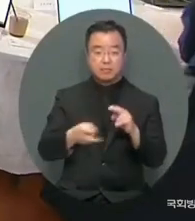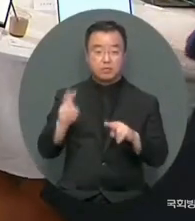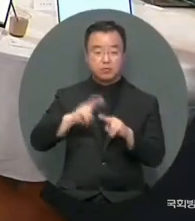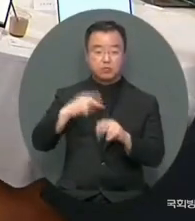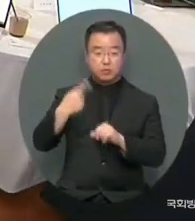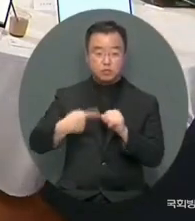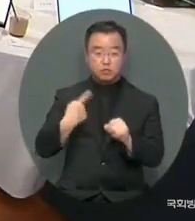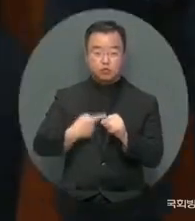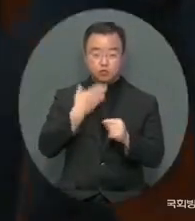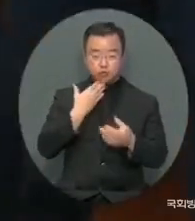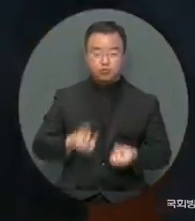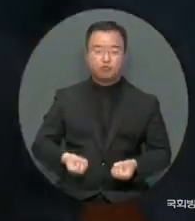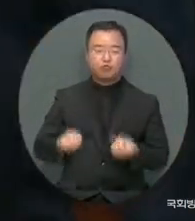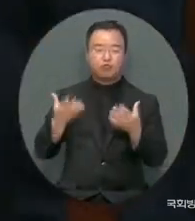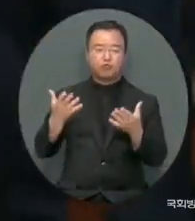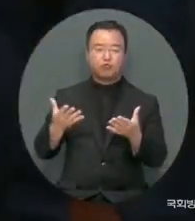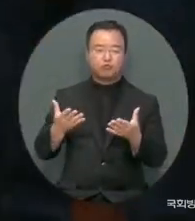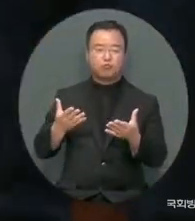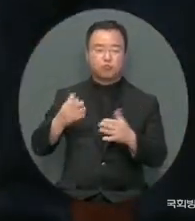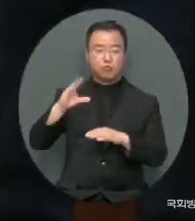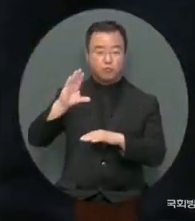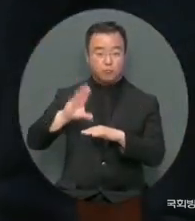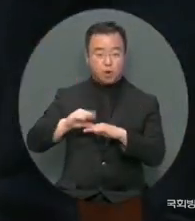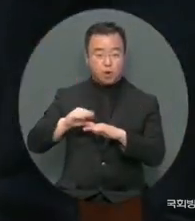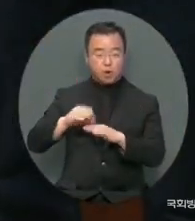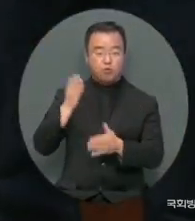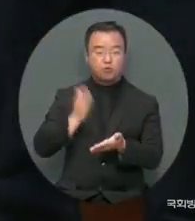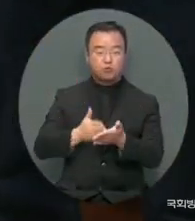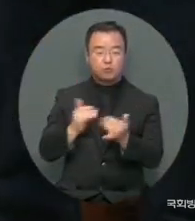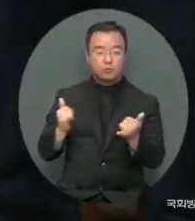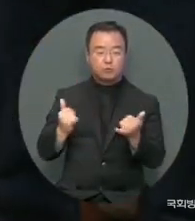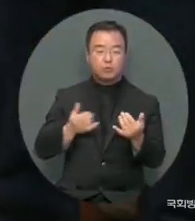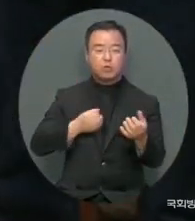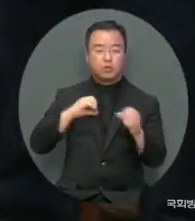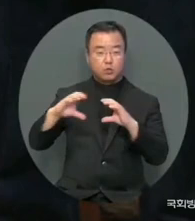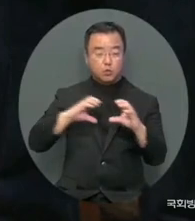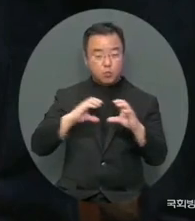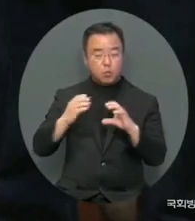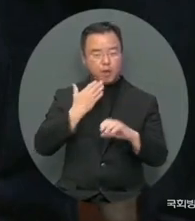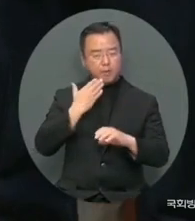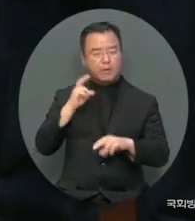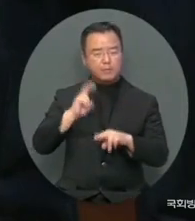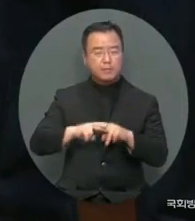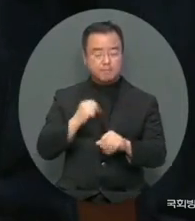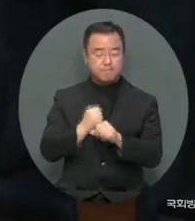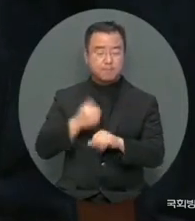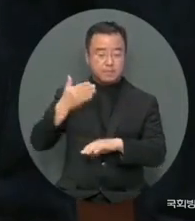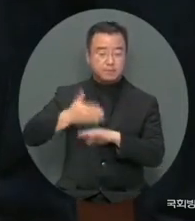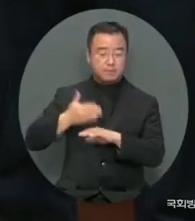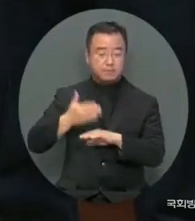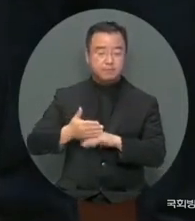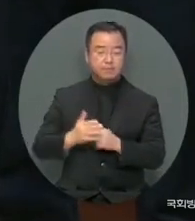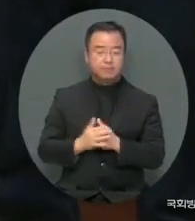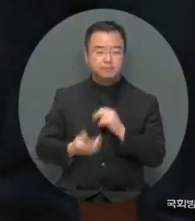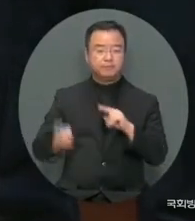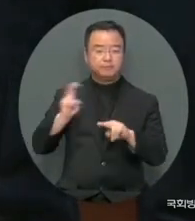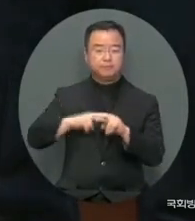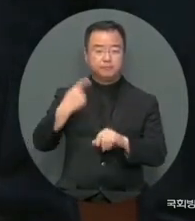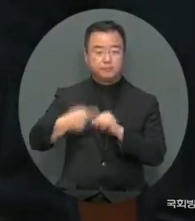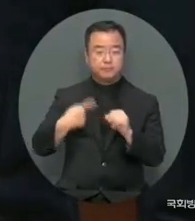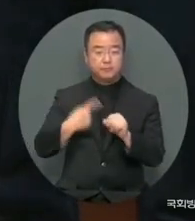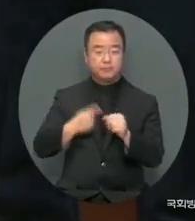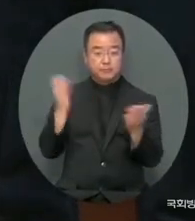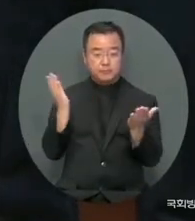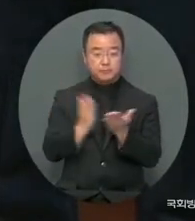축하드립니다. 그리고 또 언론인들과 이렇게 소통할 수 있는 자리 만들어주셔서 감사합니다. 취임 1주년 기자간담회인 만큼 의장님께서